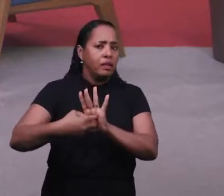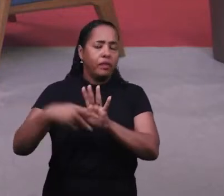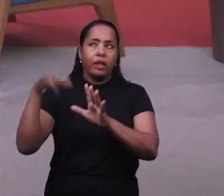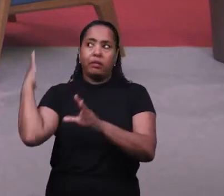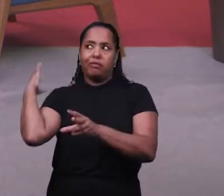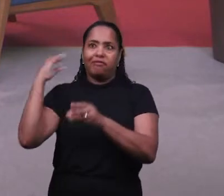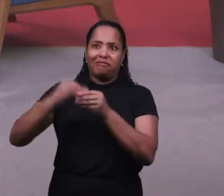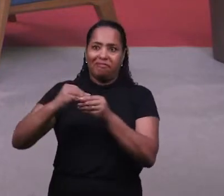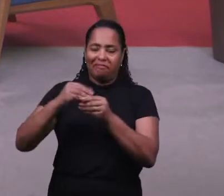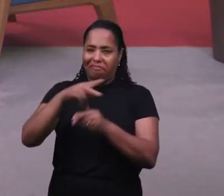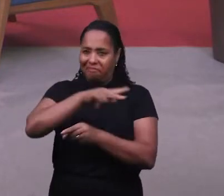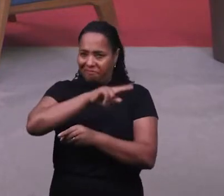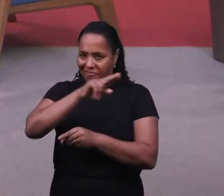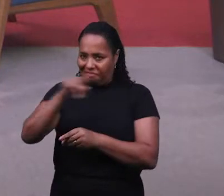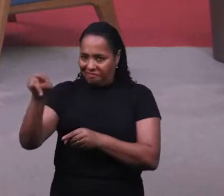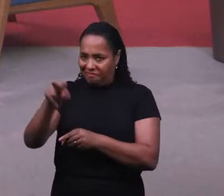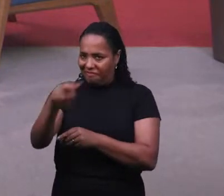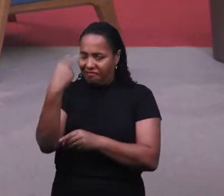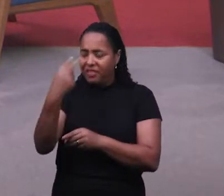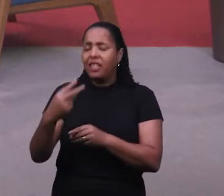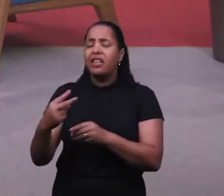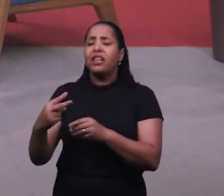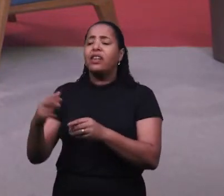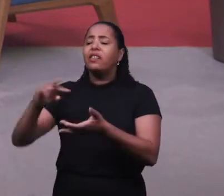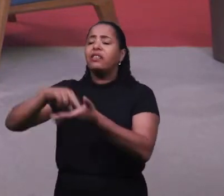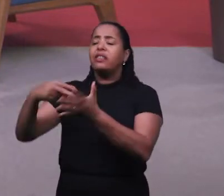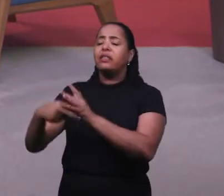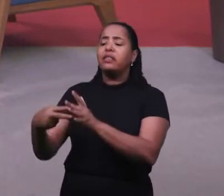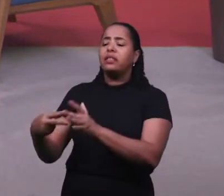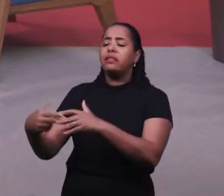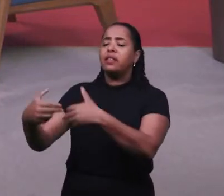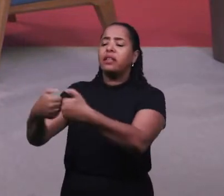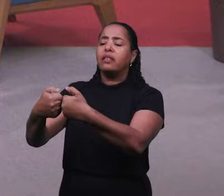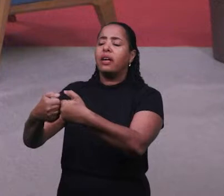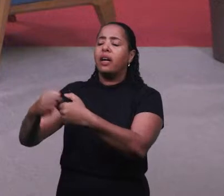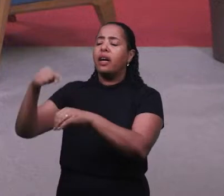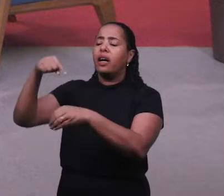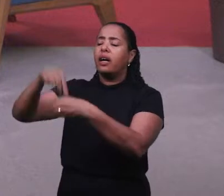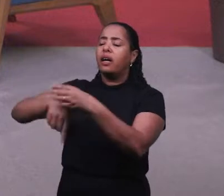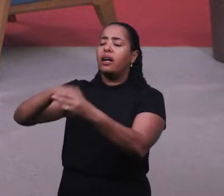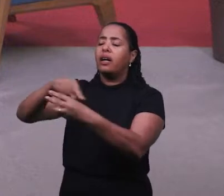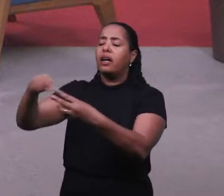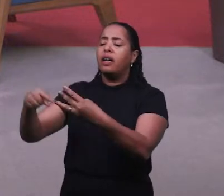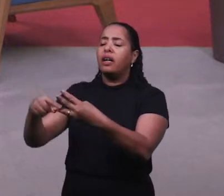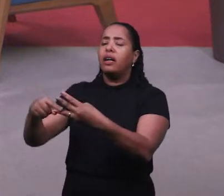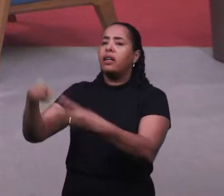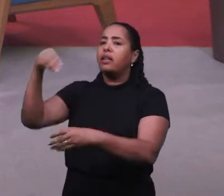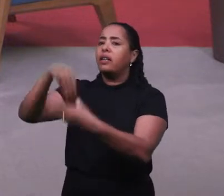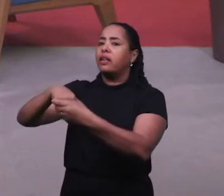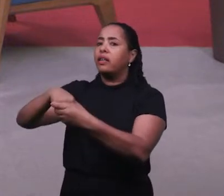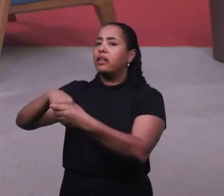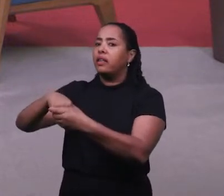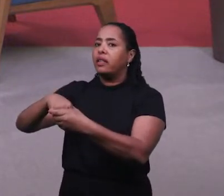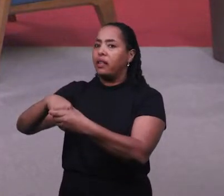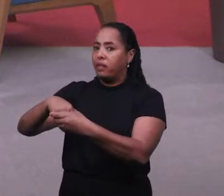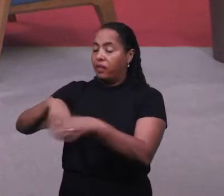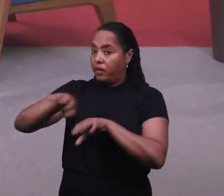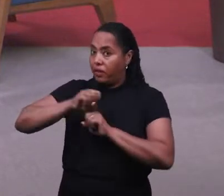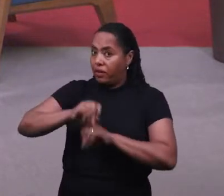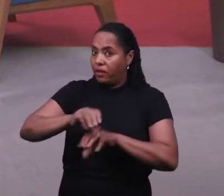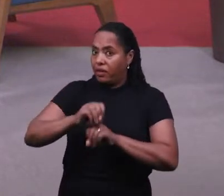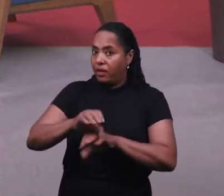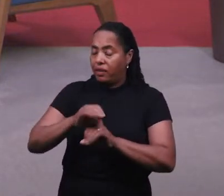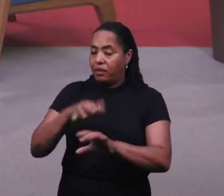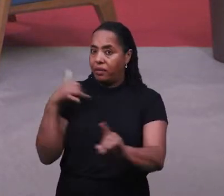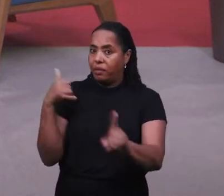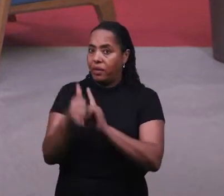est la signification? Nous allons revenir sur cet aspect. Quelle est la signification de cette arche, ces éléments qui étaient à